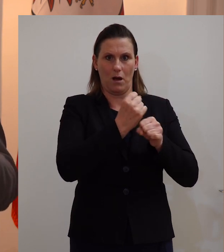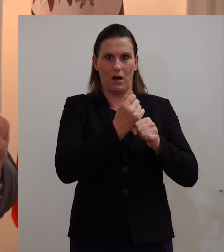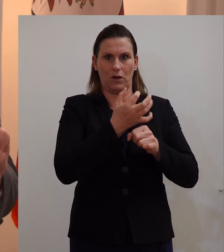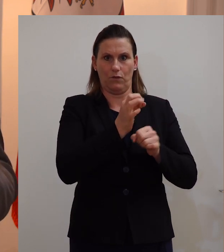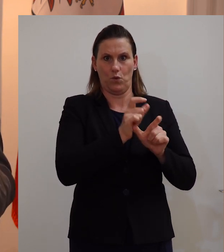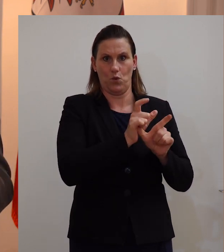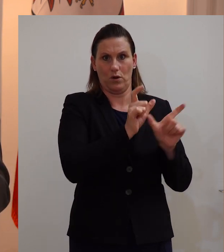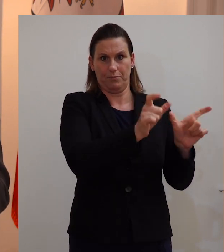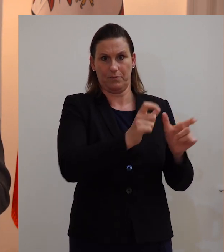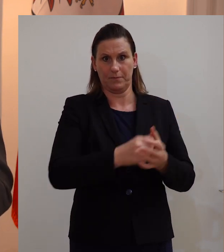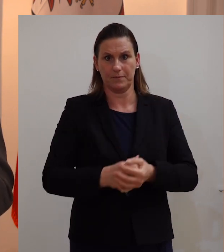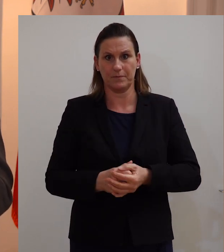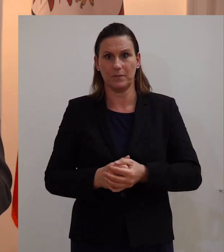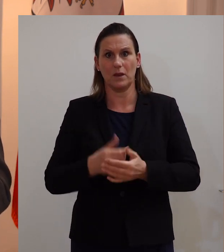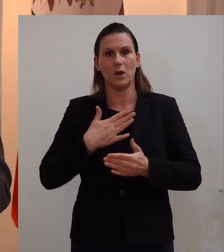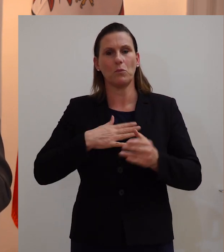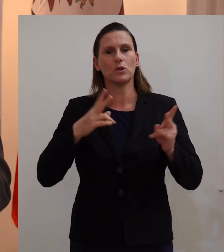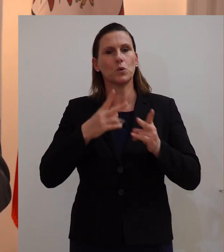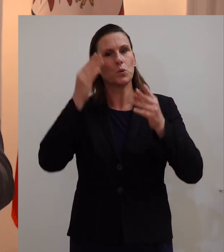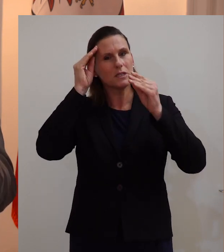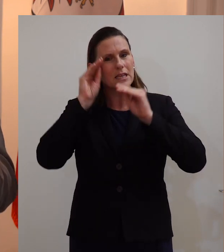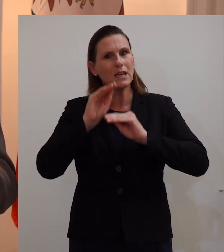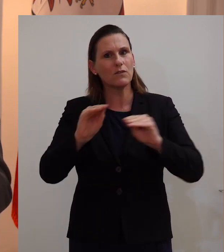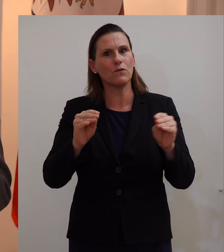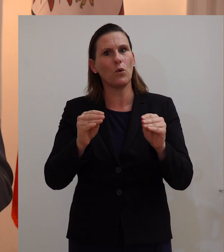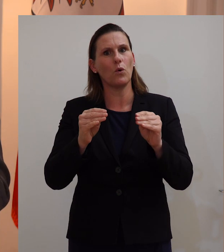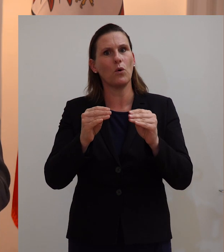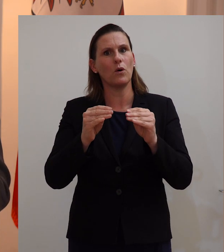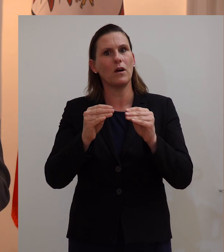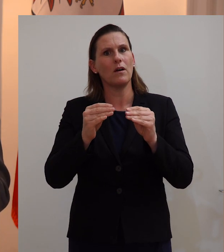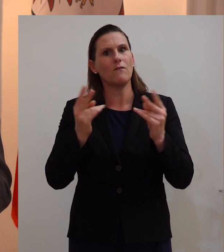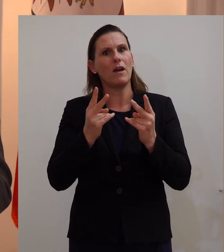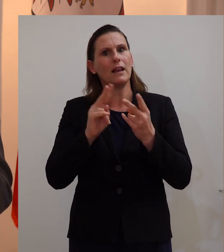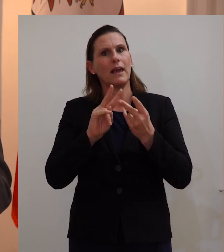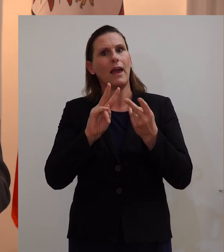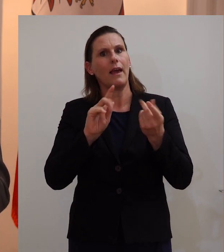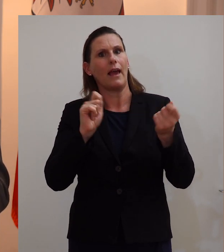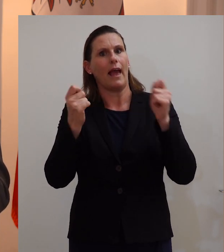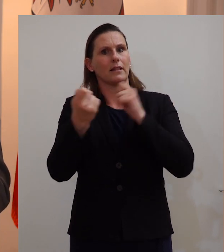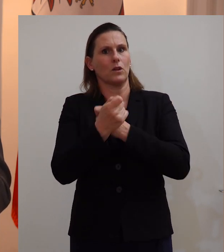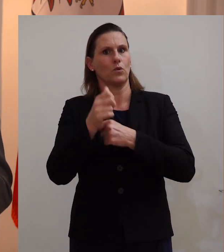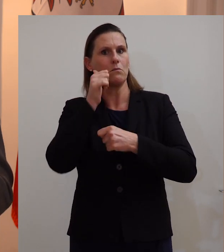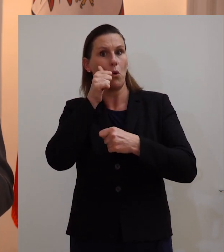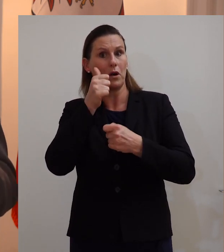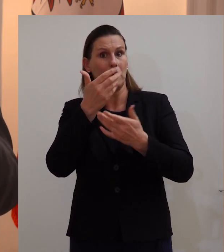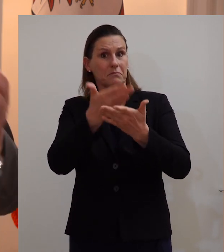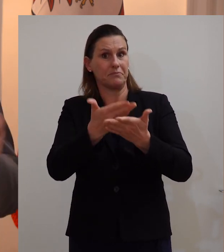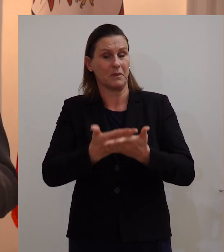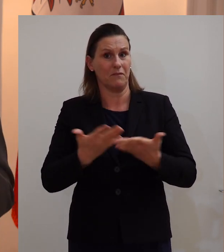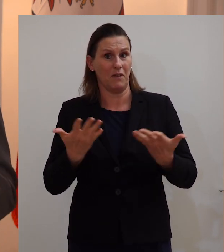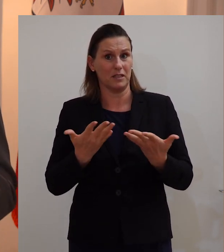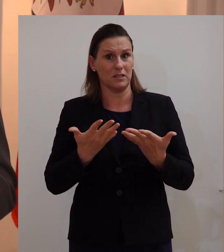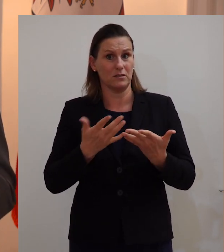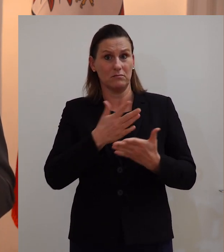Ich möchte Sie nun ganz kurz informieren, welche Änderungen morgen auf Sie zukommen. Sie dürfen das